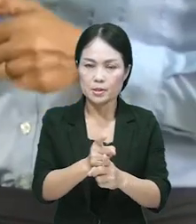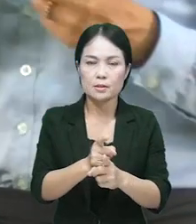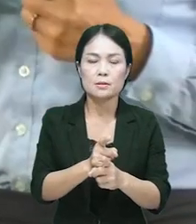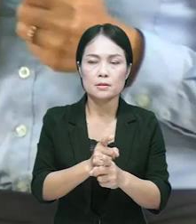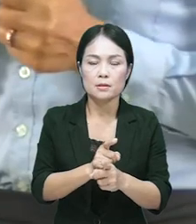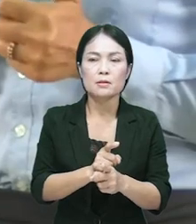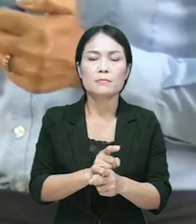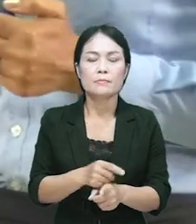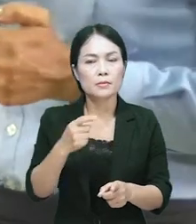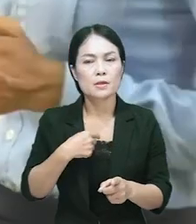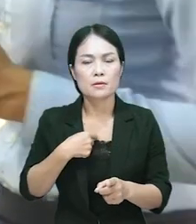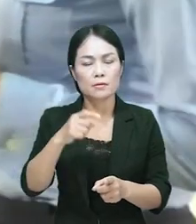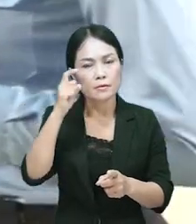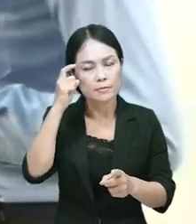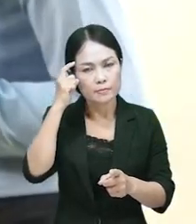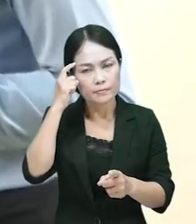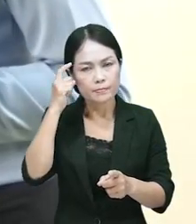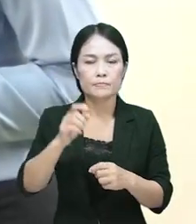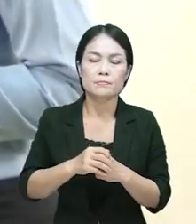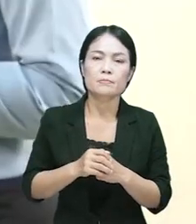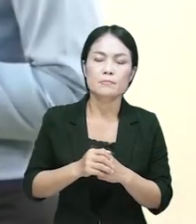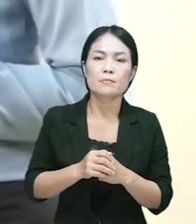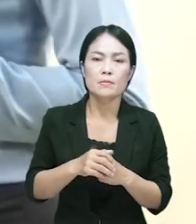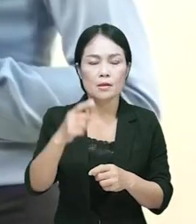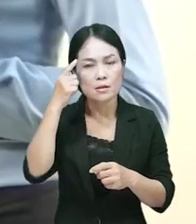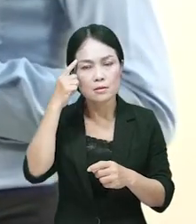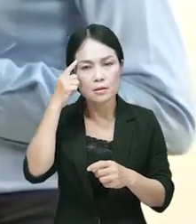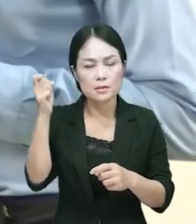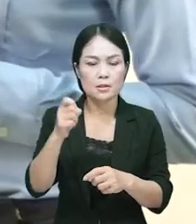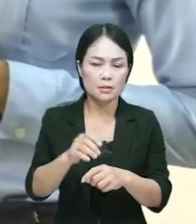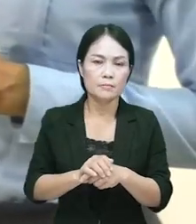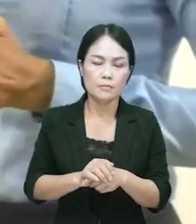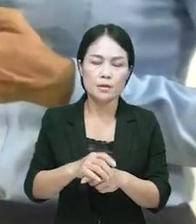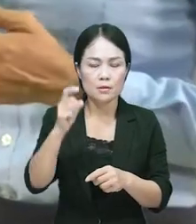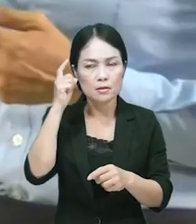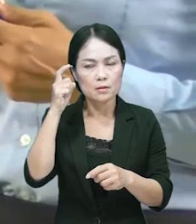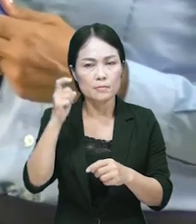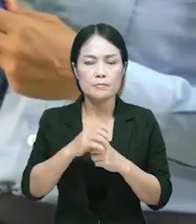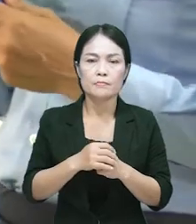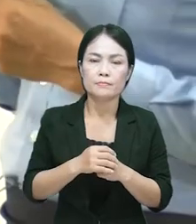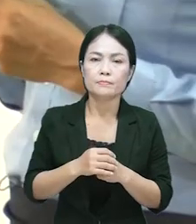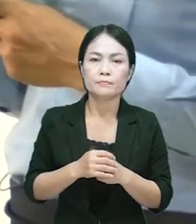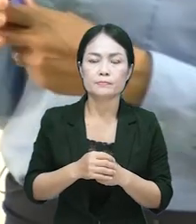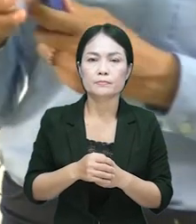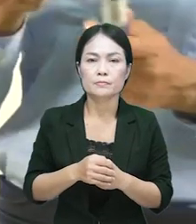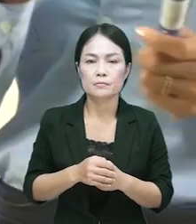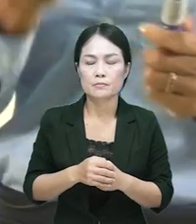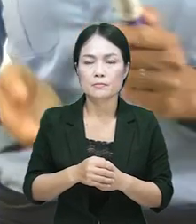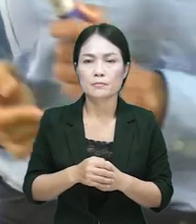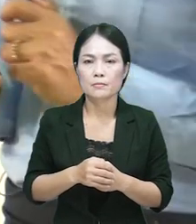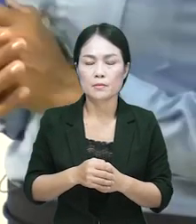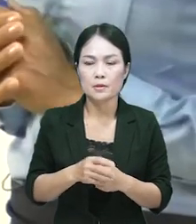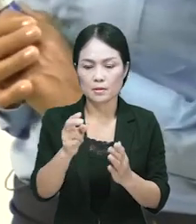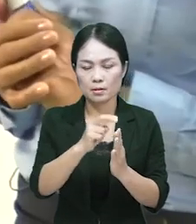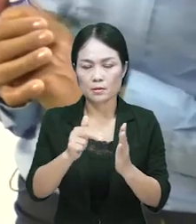ចាអញ្ចឹងកូនឆ្ងល់ណាអញ្ចឹងគេឲ្យឈ្មោះថាសង្ស័យចាឆ្ងល់បន្ទិលចាកូនណាសូមបើកមើលបទានុក្រ